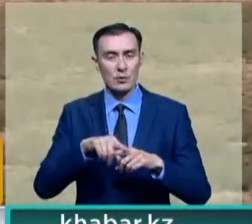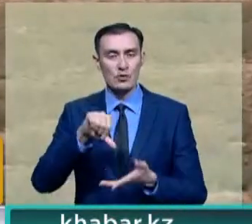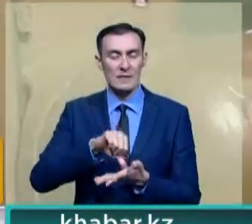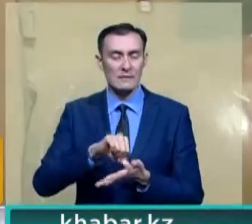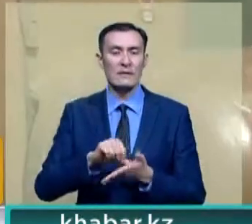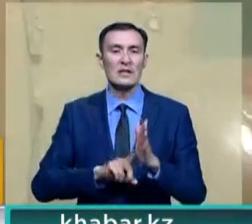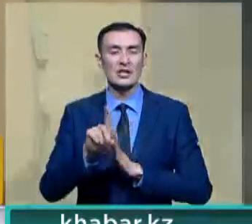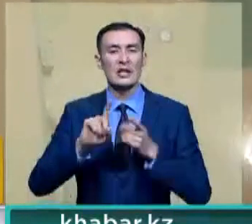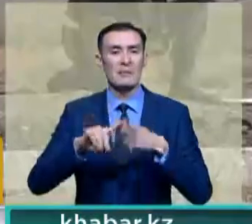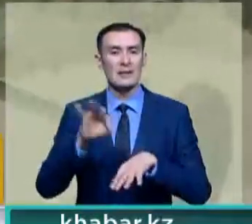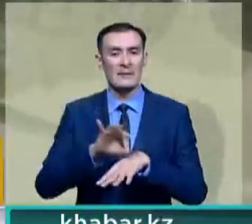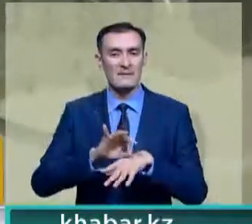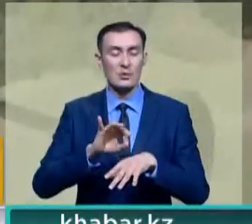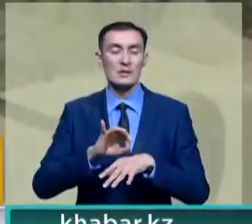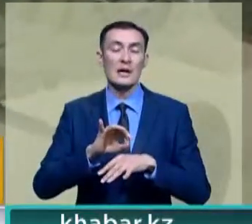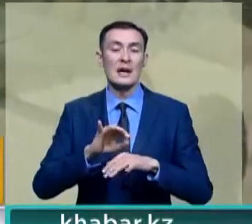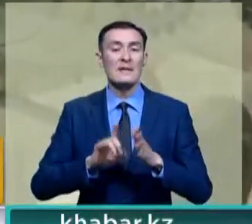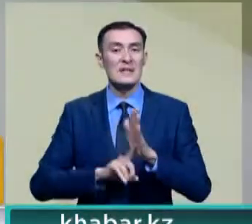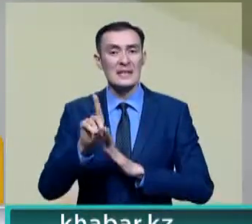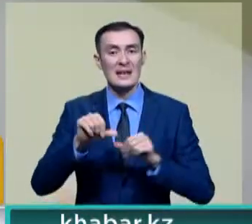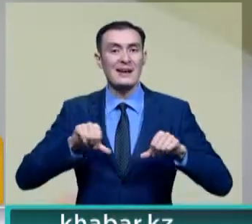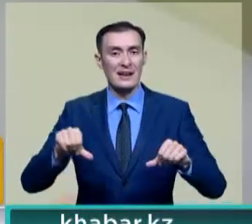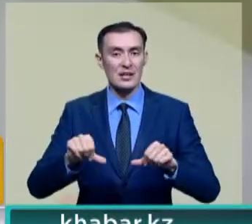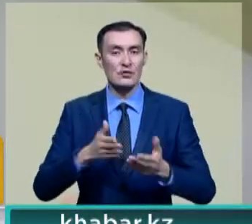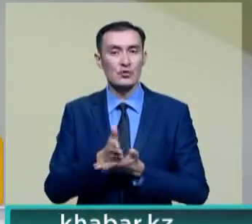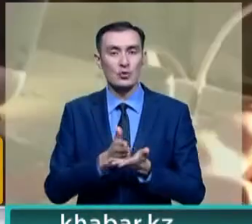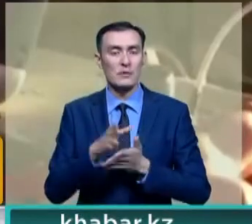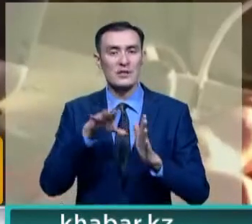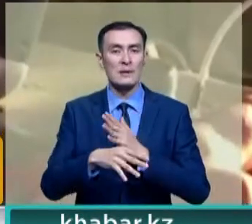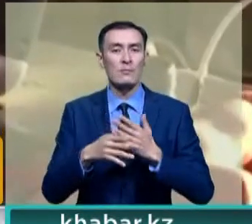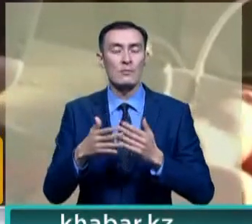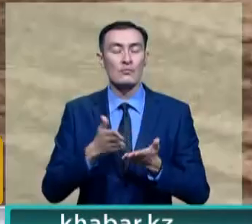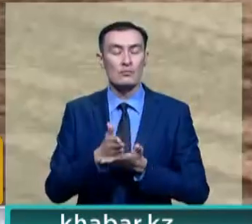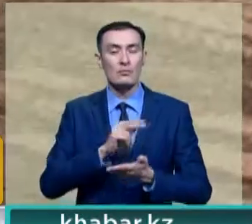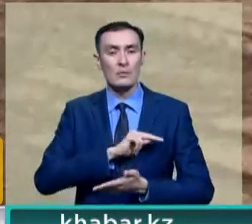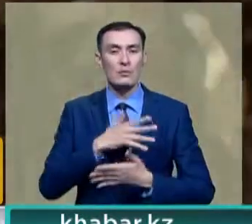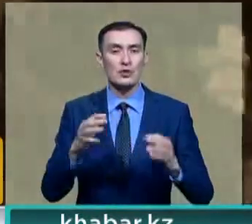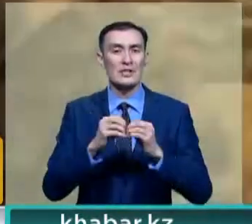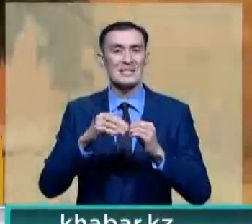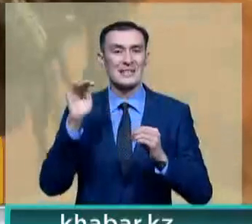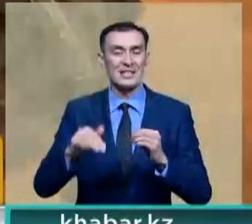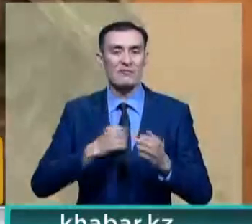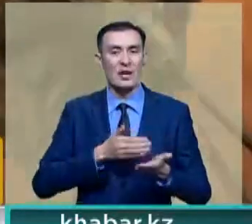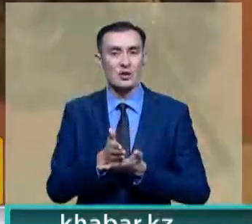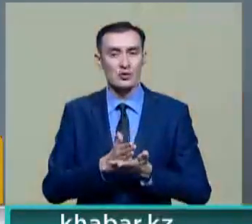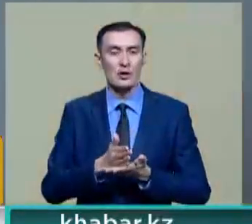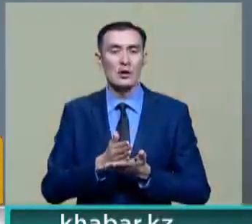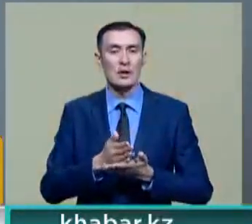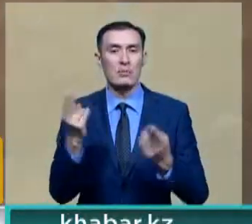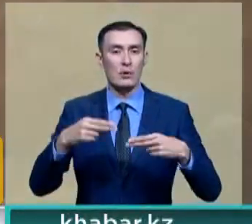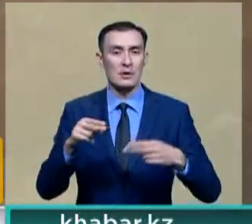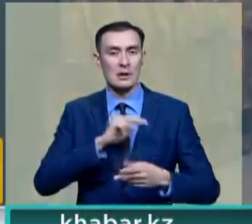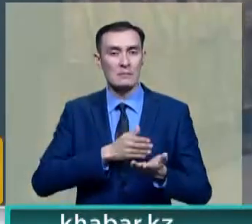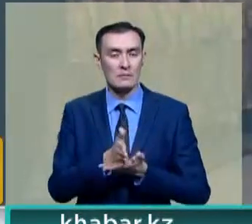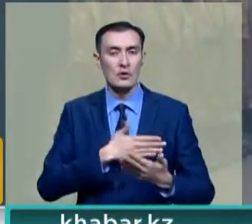с начала пандемии коронавируса введение карантина службу несли более 10 тысяч военнослужащих, которые несли службу на